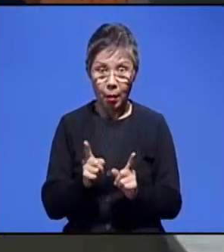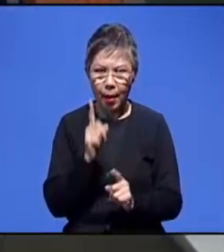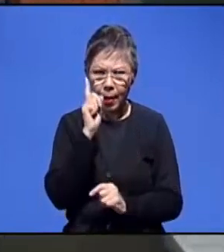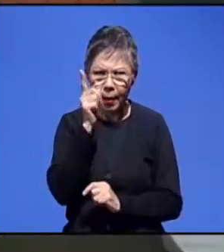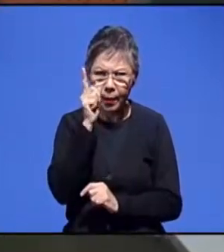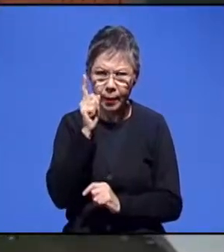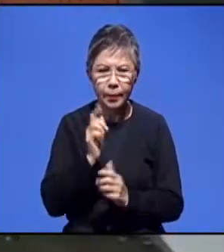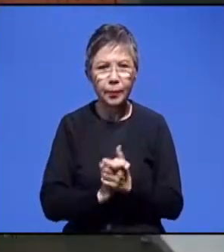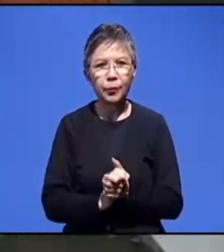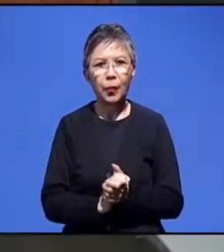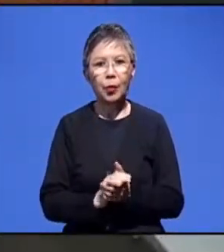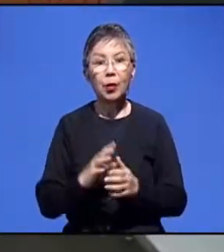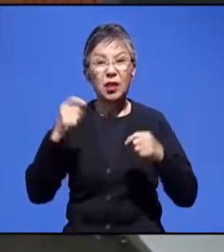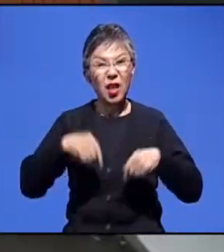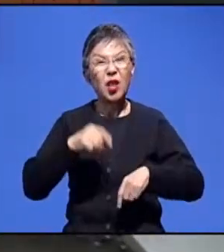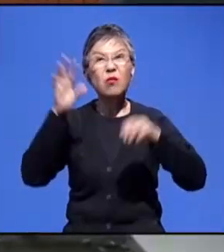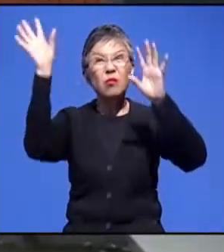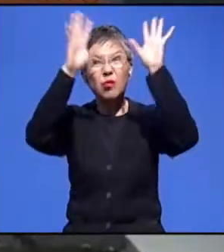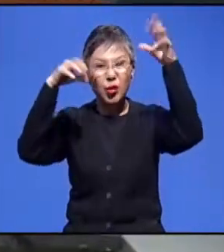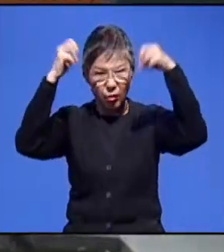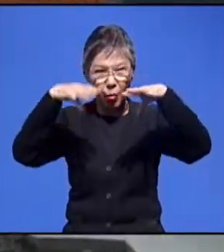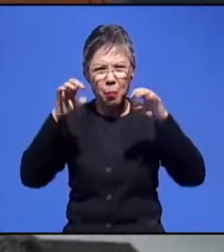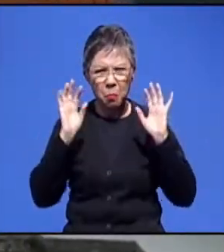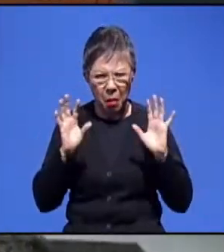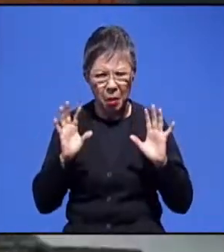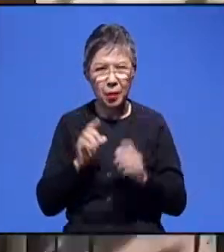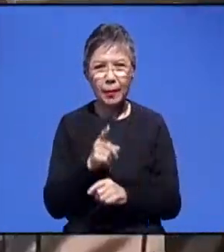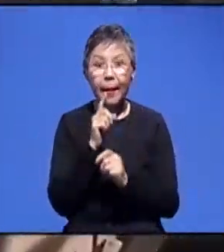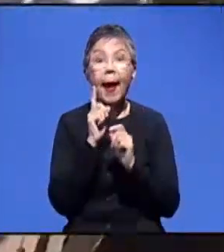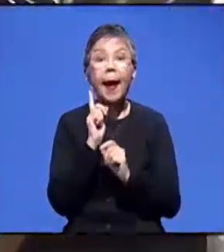kemunculan ular, terutama pada musim hujan seperti saat ini.